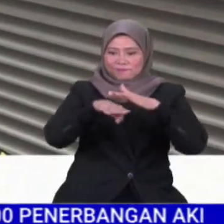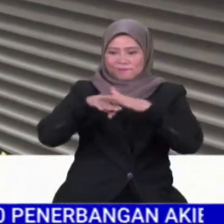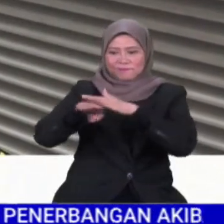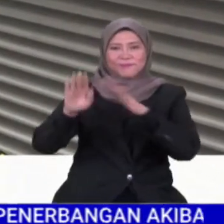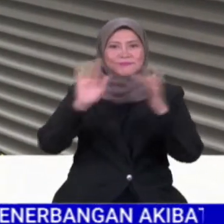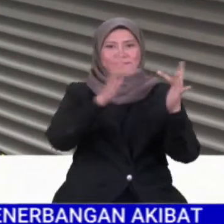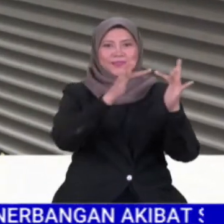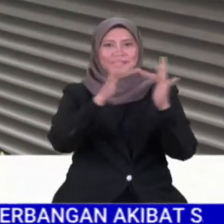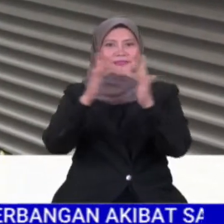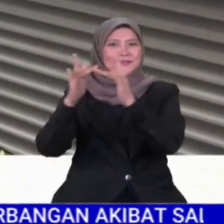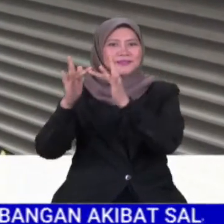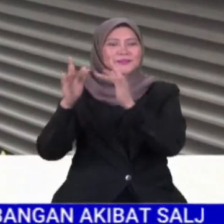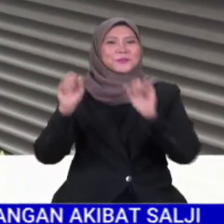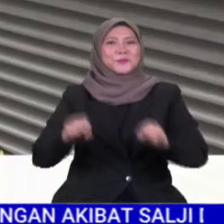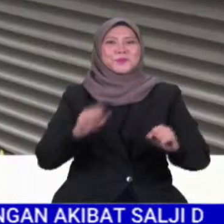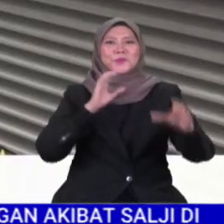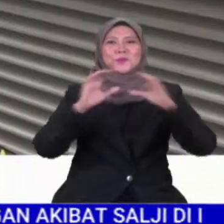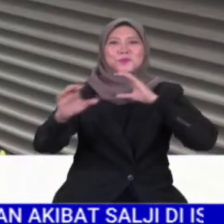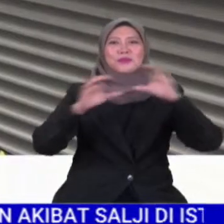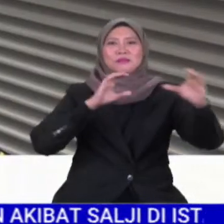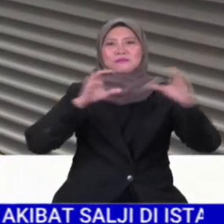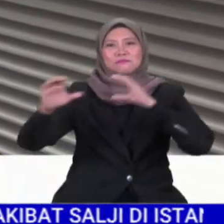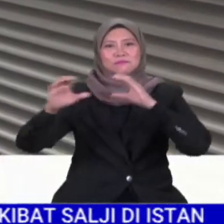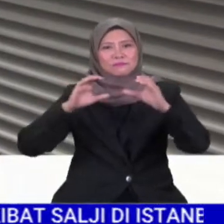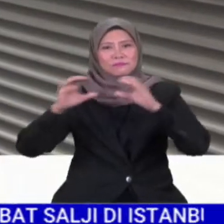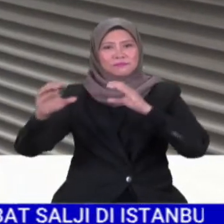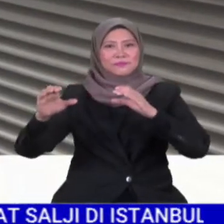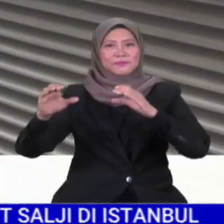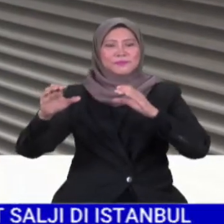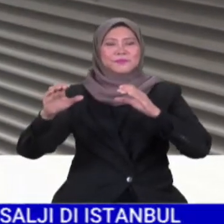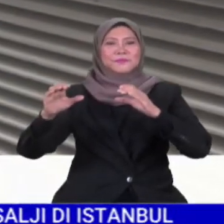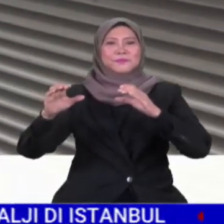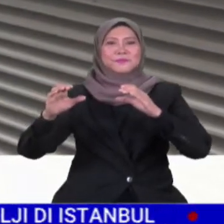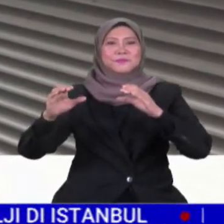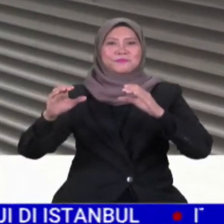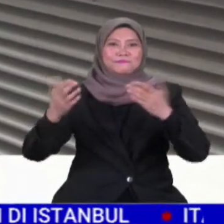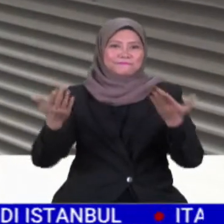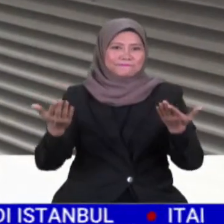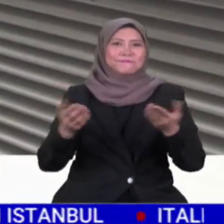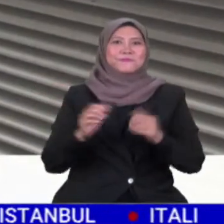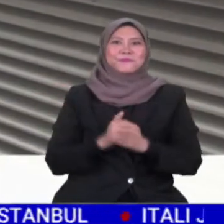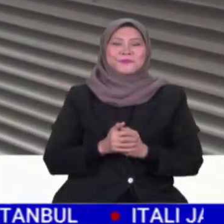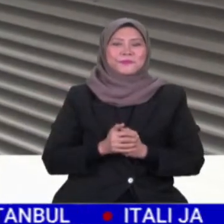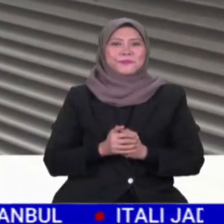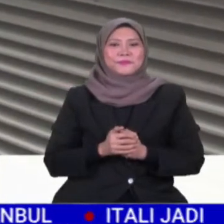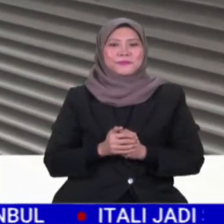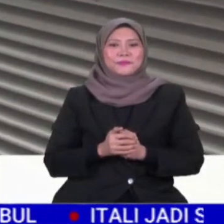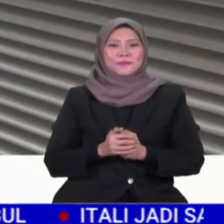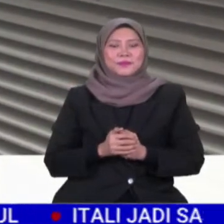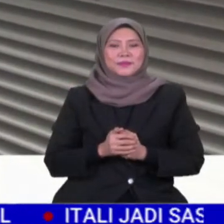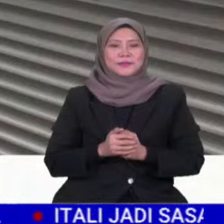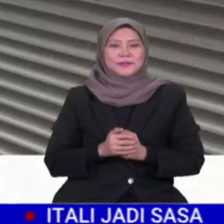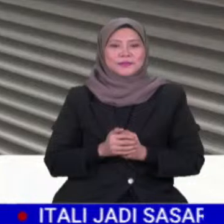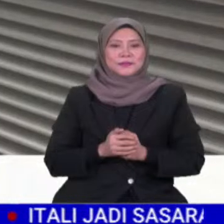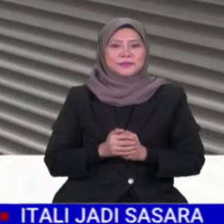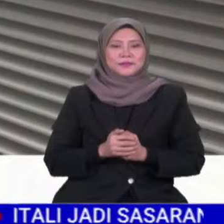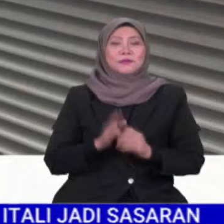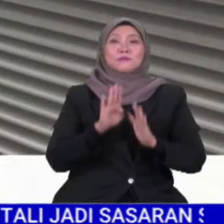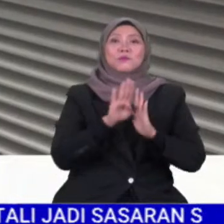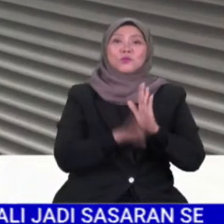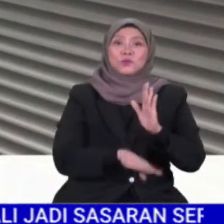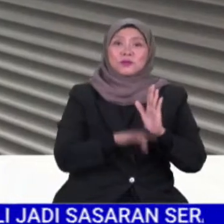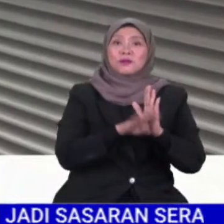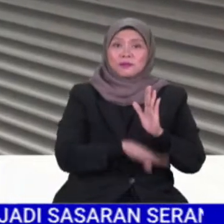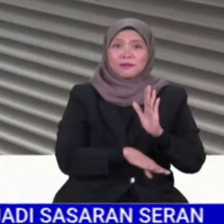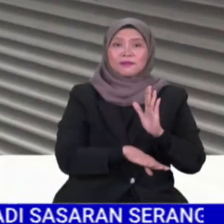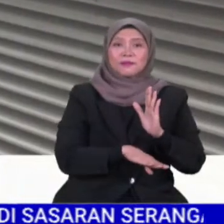internet supaya boleh berkomunikasi dengan semua orang lah. Jadi bukan saja dia murah, tapi